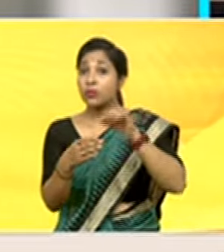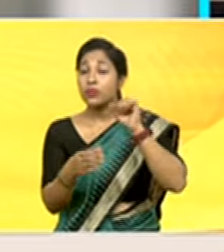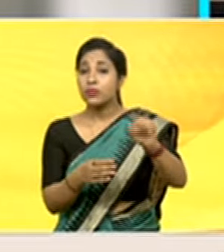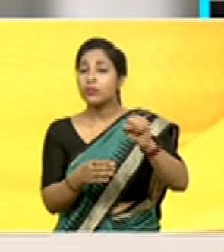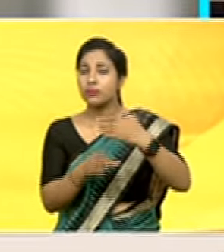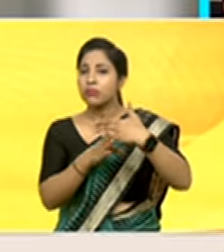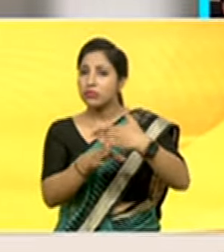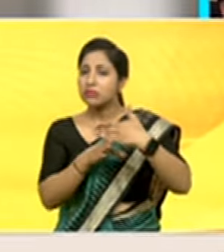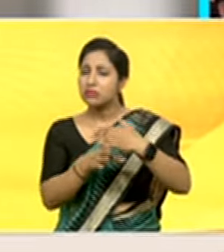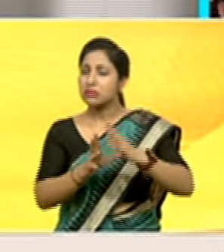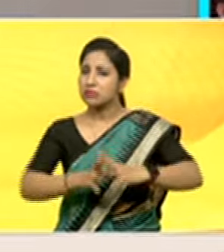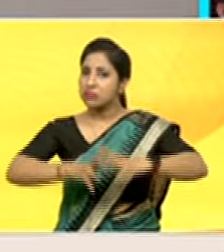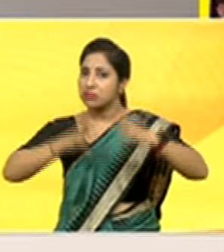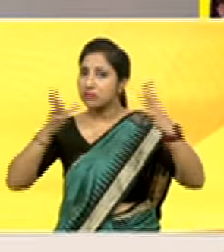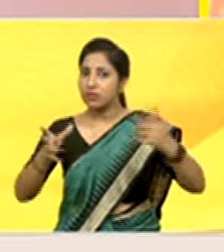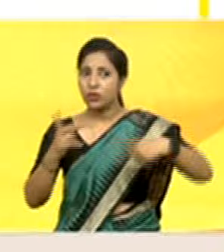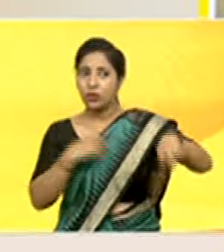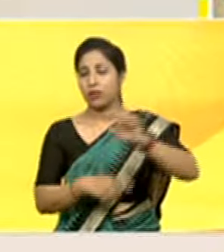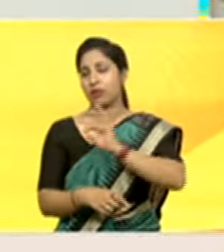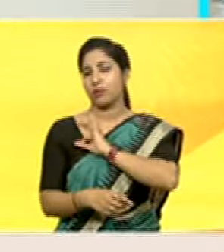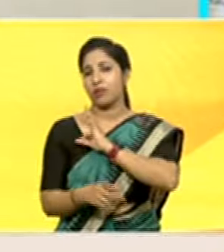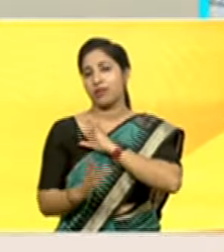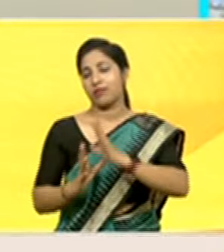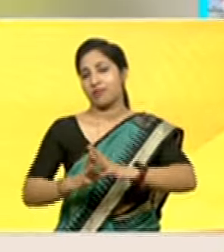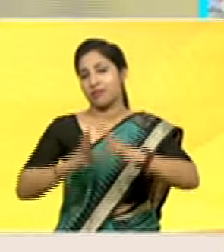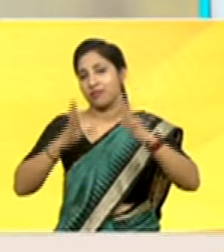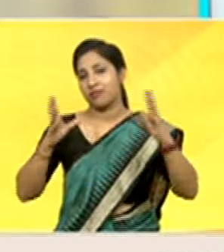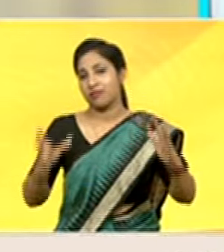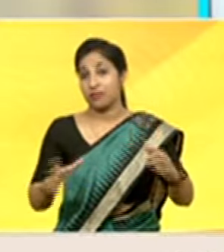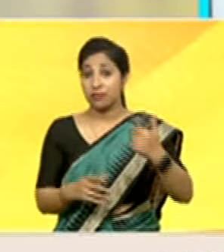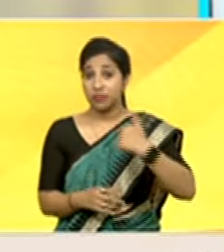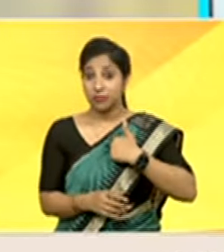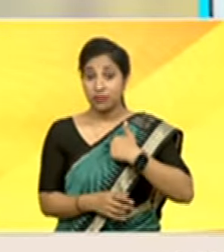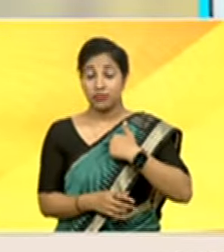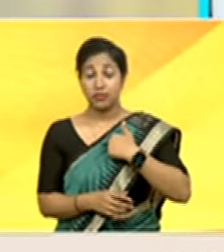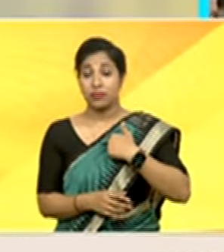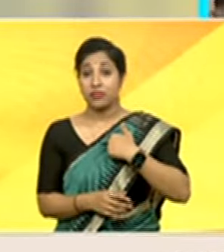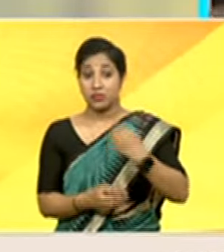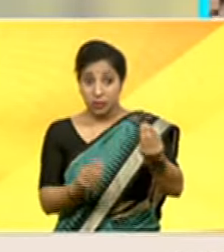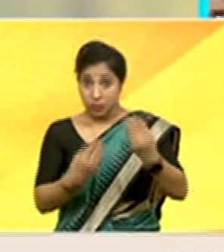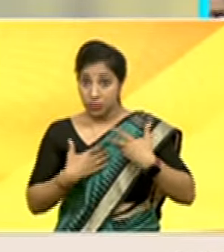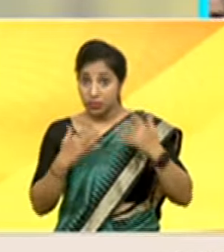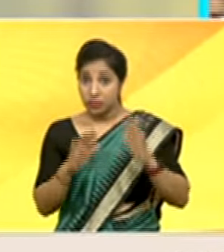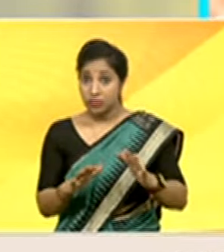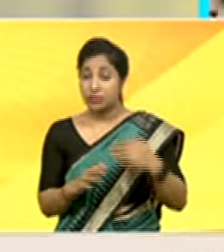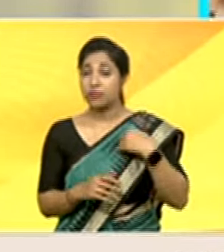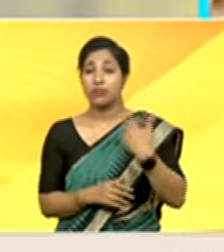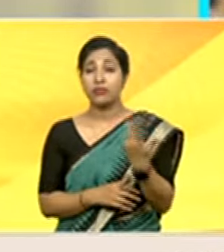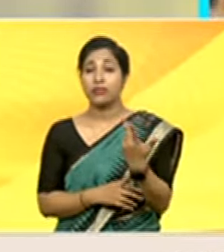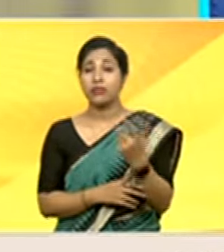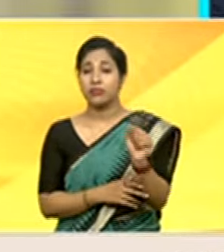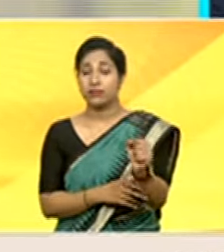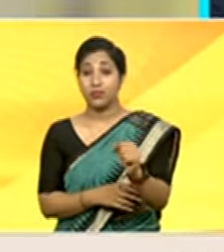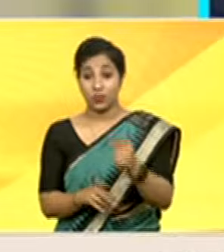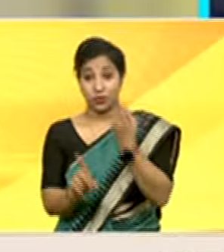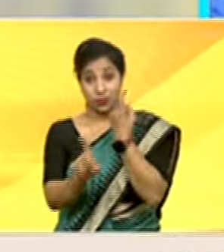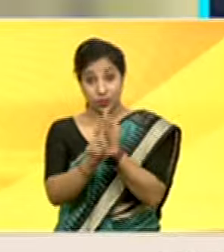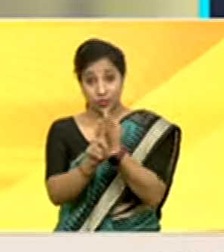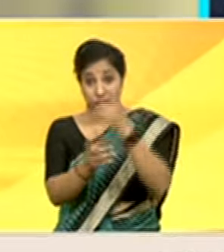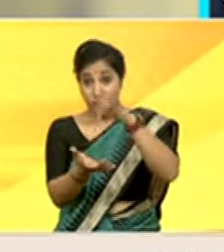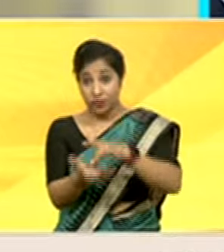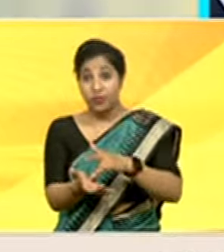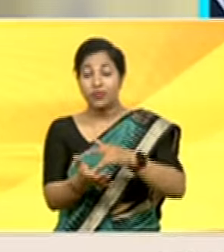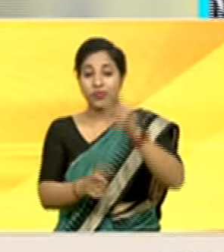बहुत लोगप्रिय है मुझे तो इहां तक बताया गया है कि कुवेट के